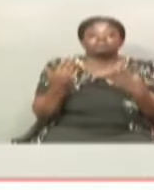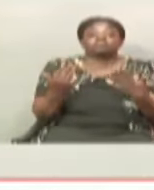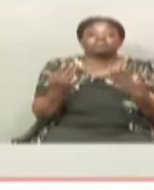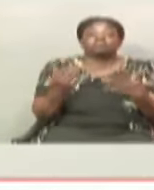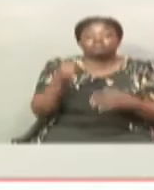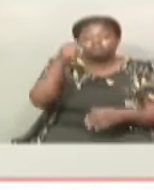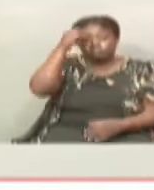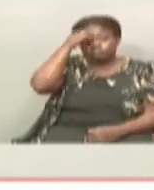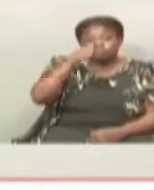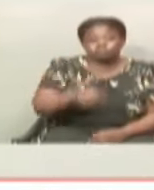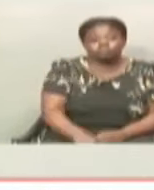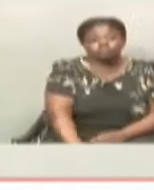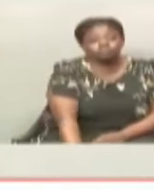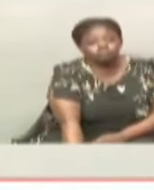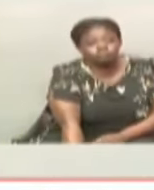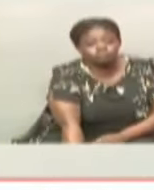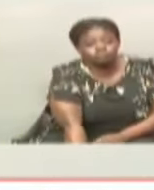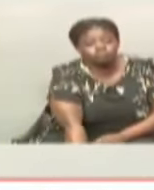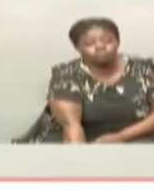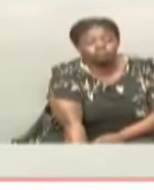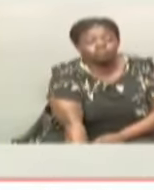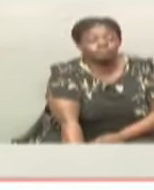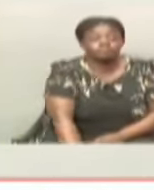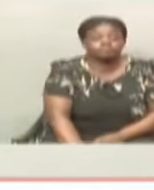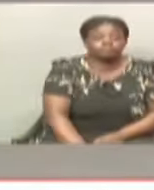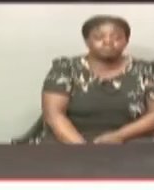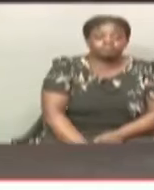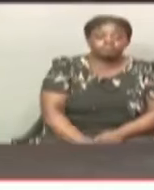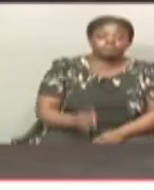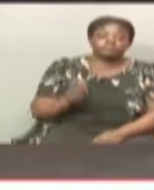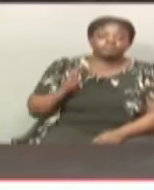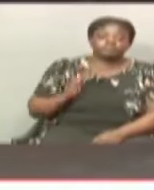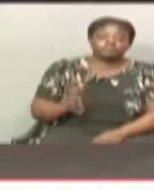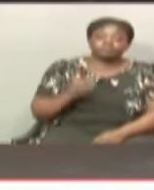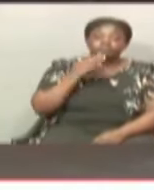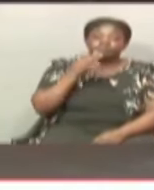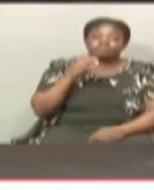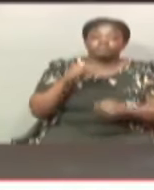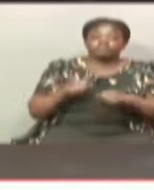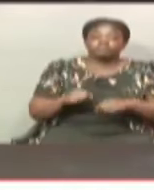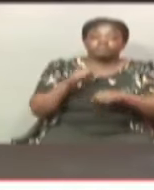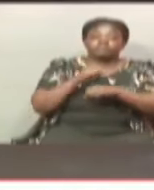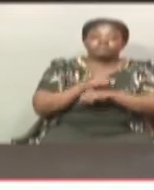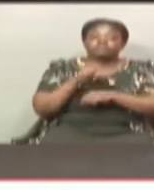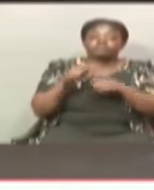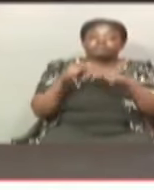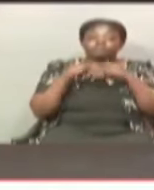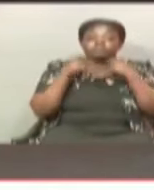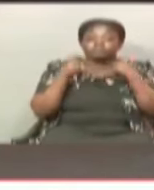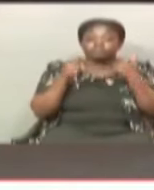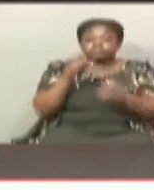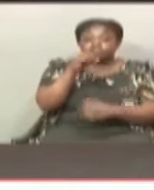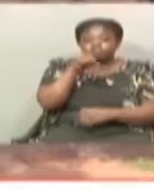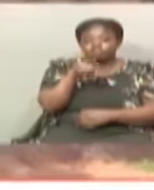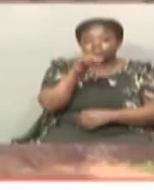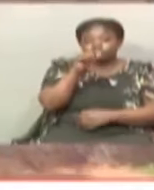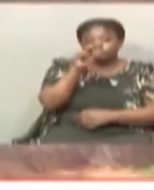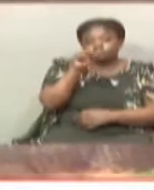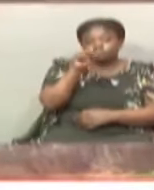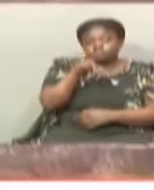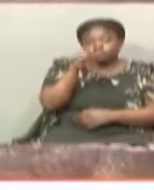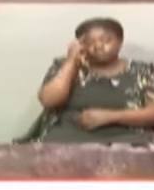Aungesi. Ate aida ebisa. Yebaza kuri yesimu le Grand Father Paul Javira mwangu le nkula